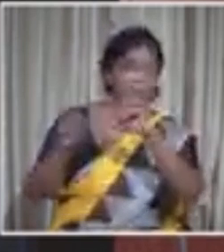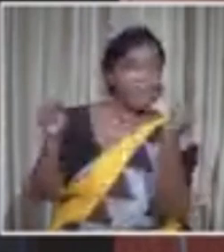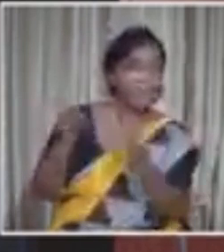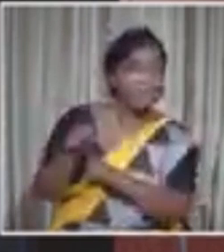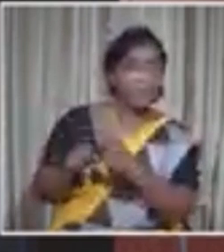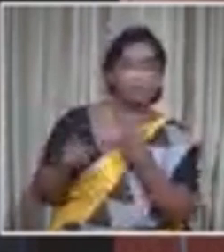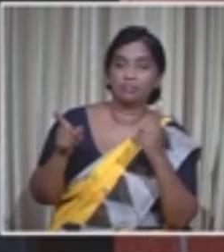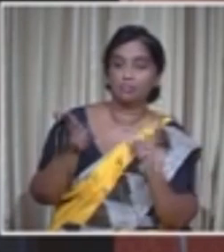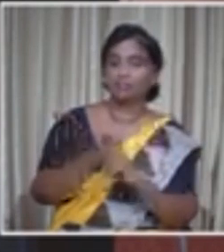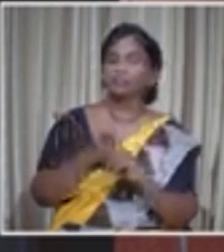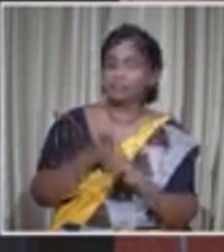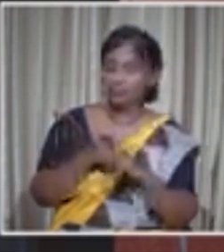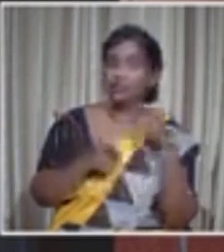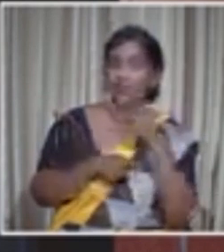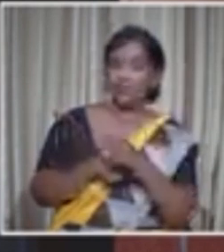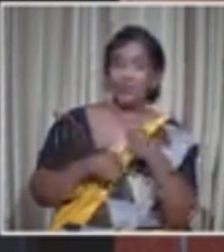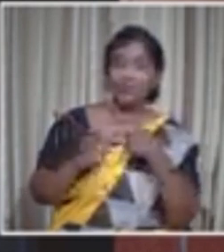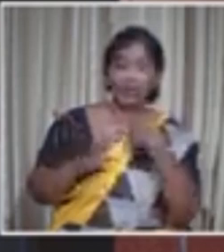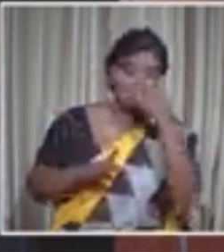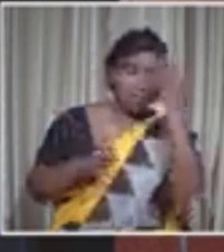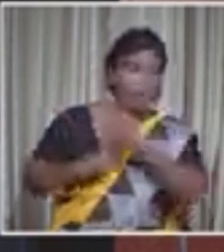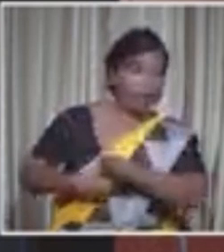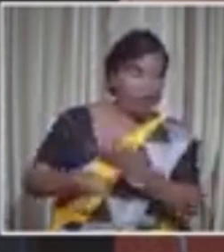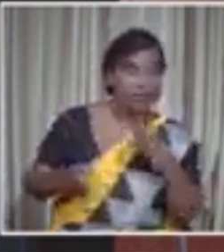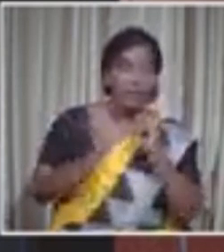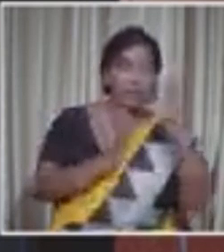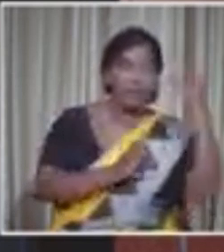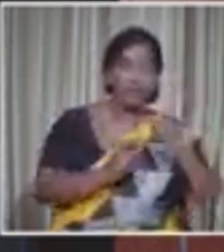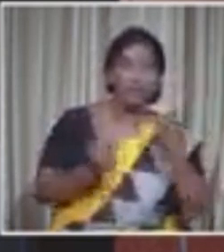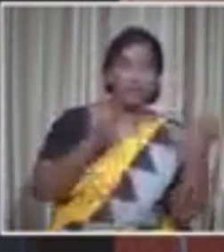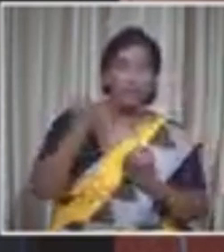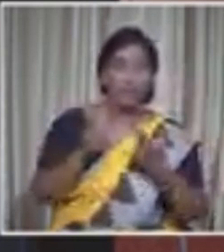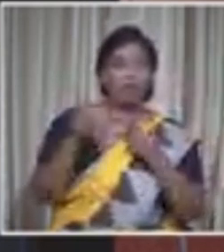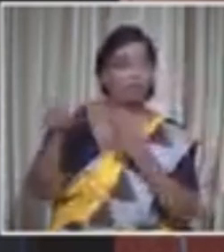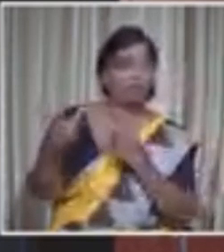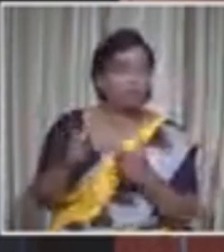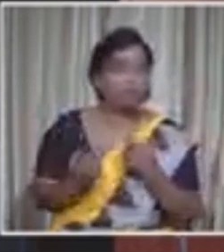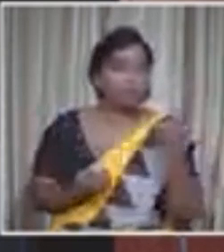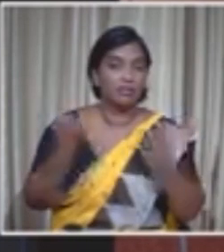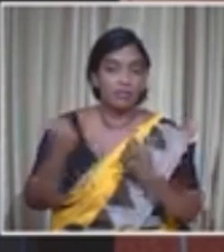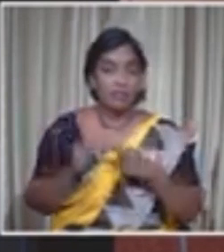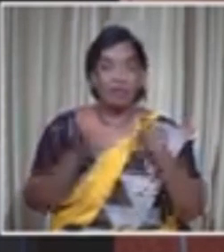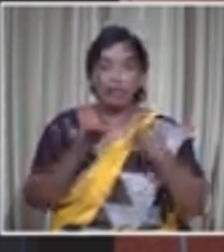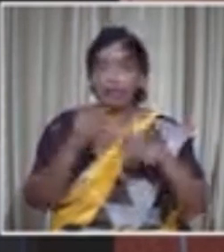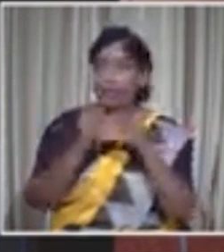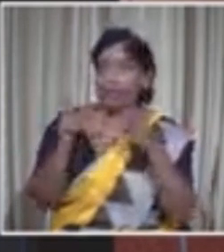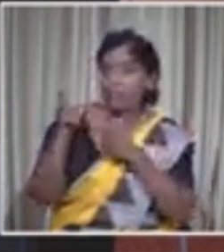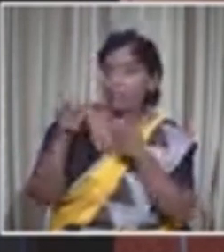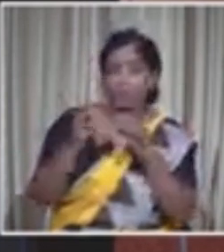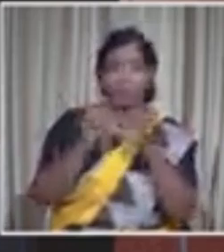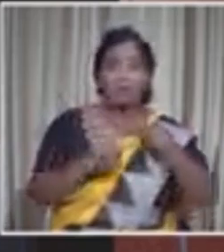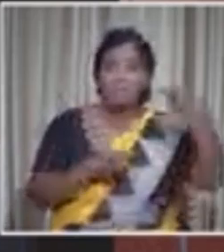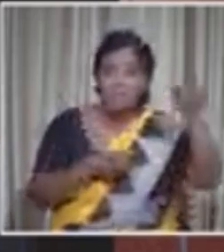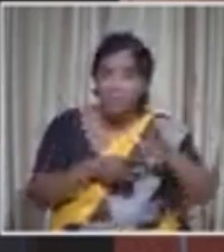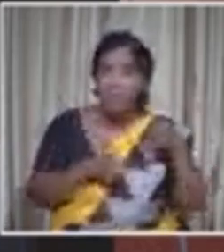அவர்களுடைய தேசத்தை அழிப்பதற்காகவும் யுத்த தாங்கிகளையும் யுத்த தளபாடங்களையும் கொள்வனவு செய்வதற்கு உலகமெல்லாம் வாங்கிய கடன் இன்று